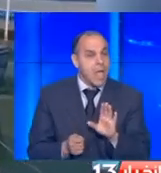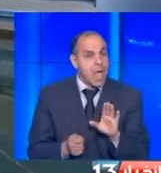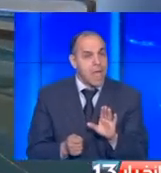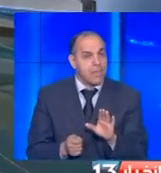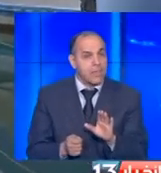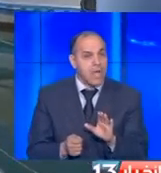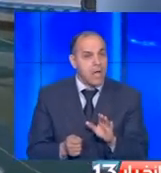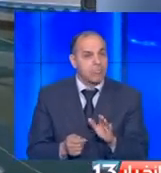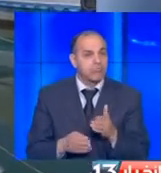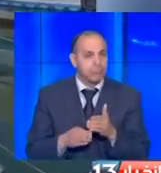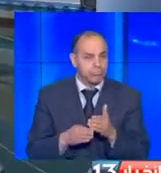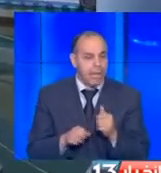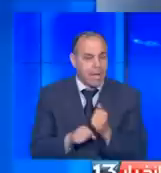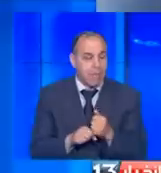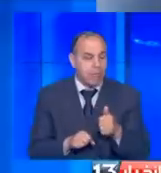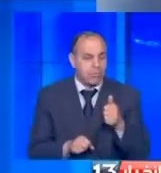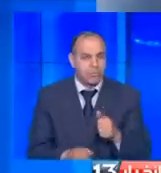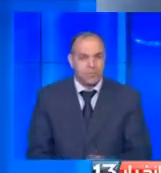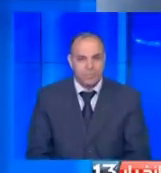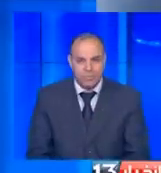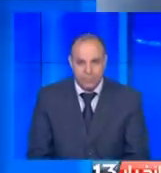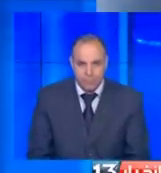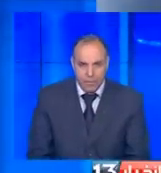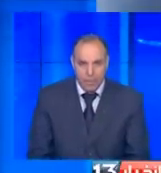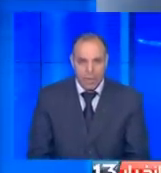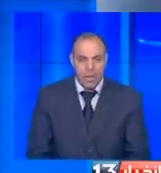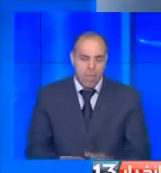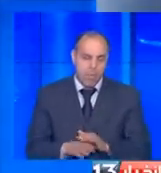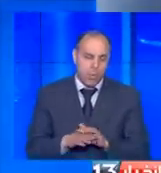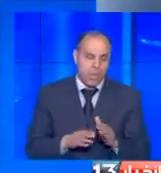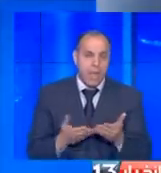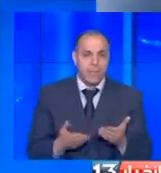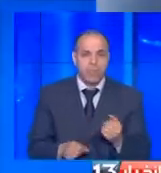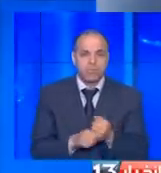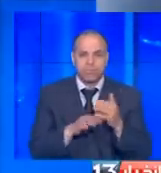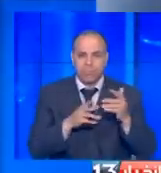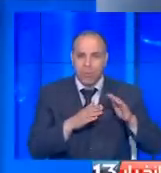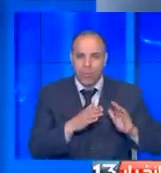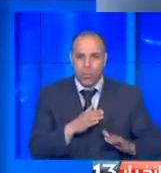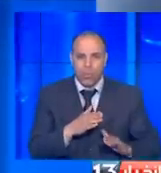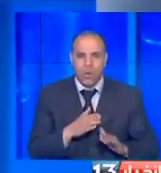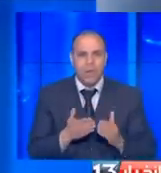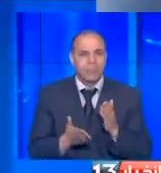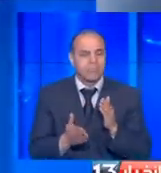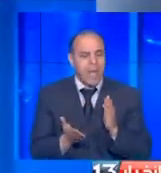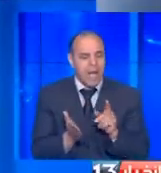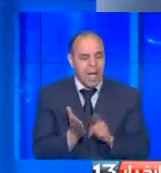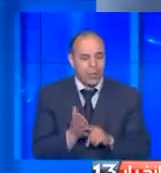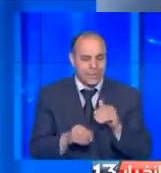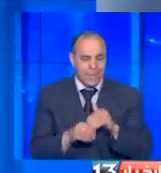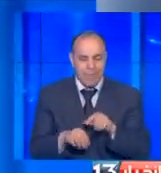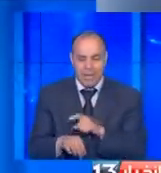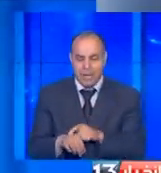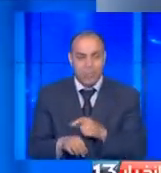من تأهيل وجودة. في شأن آخر، بدأ العد التنازلي لخوض استحقاق الانتخابات